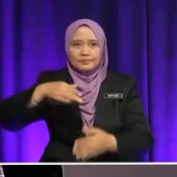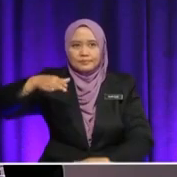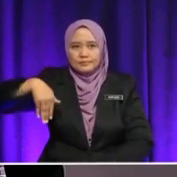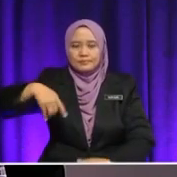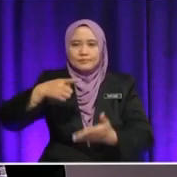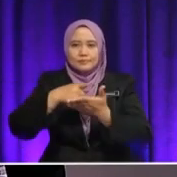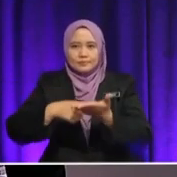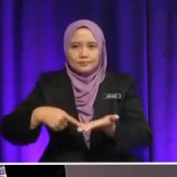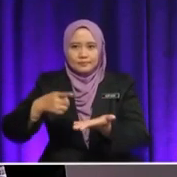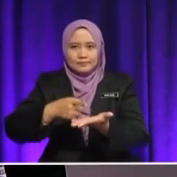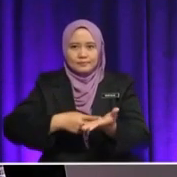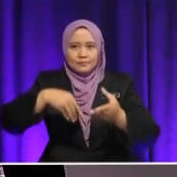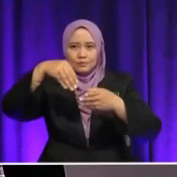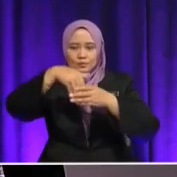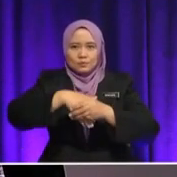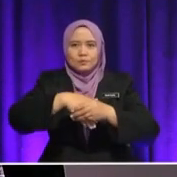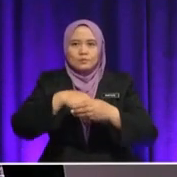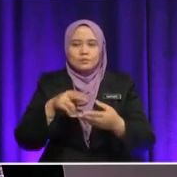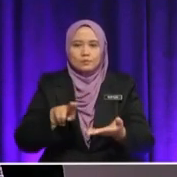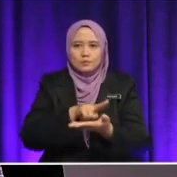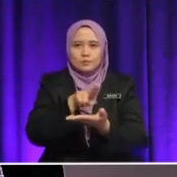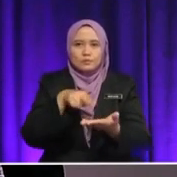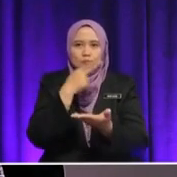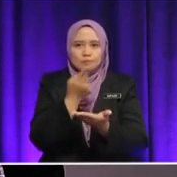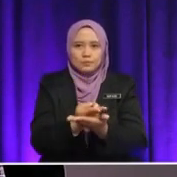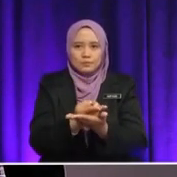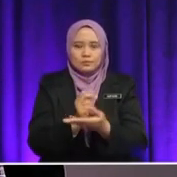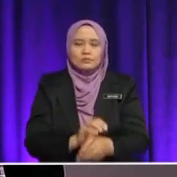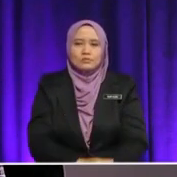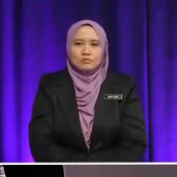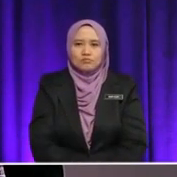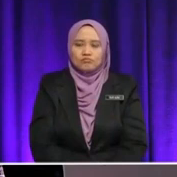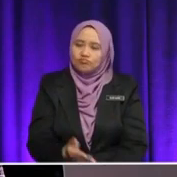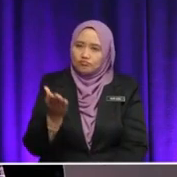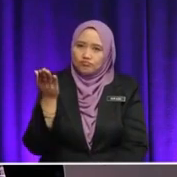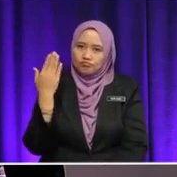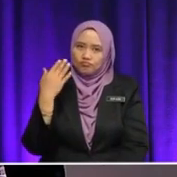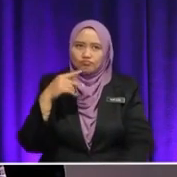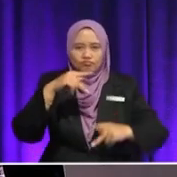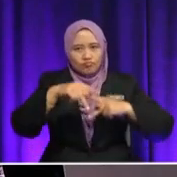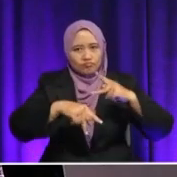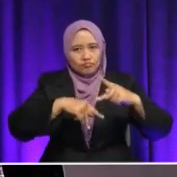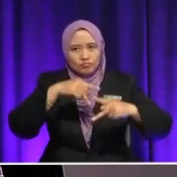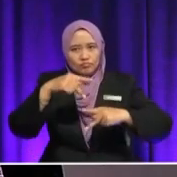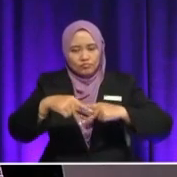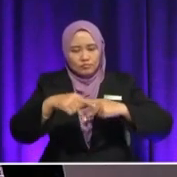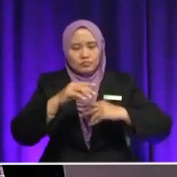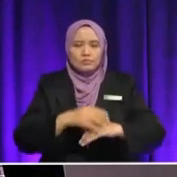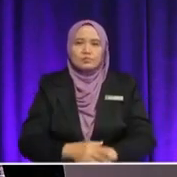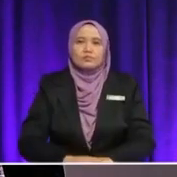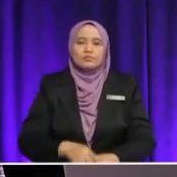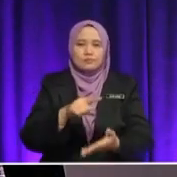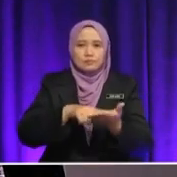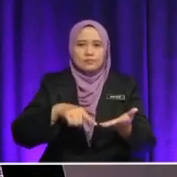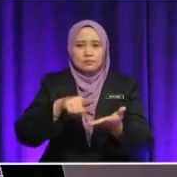sebelum pilihan Raya umum Bapak kita pada hari ini adalah proses pengarai umum pertama Jadi sebelum bilang rayumu